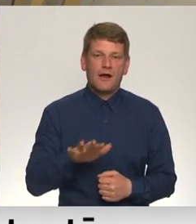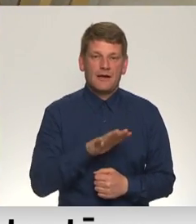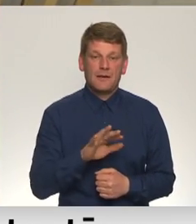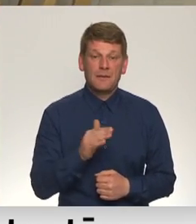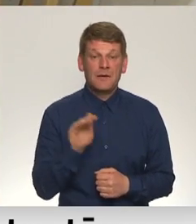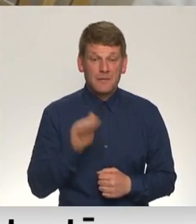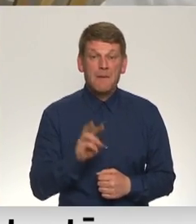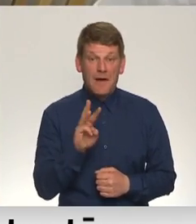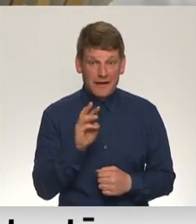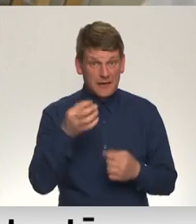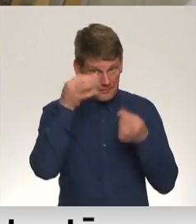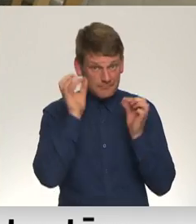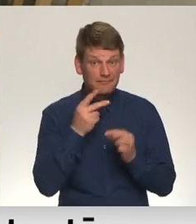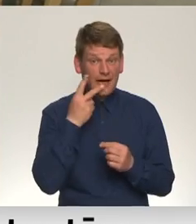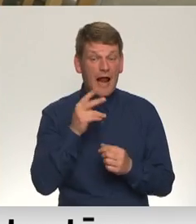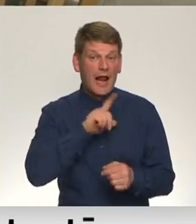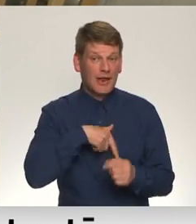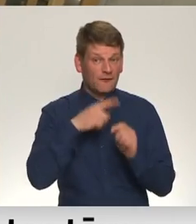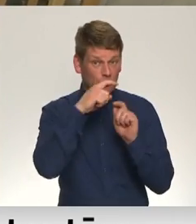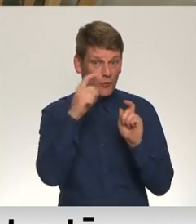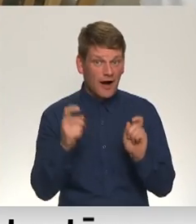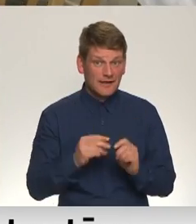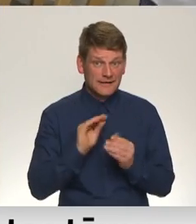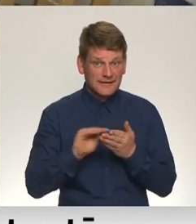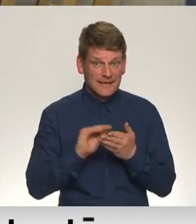mazās Marijas matos jau redzami latviešu raksti.